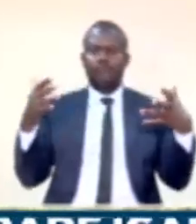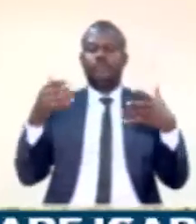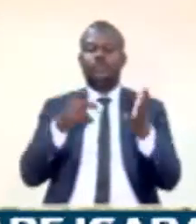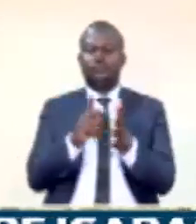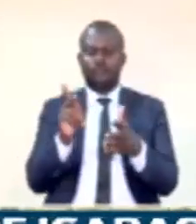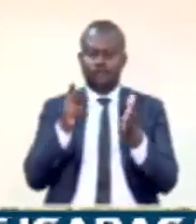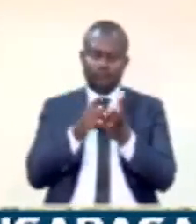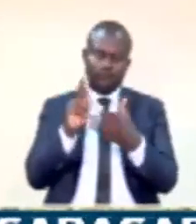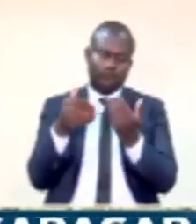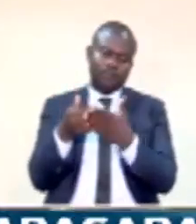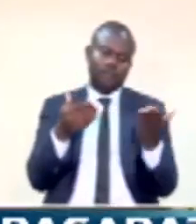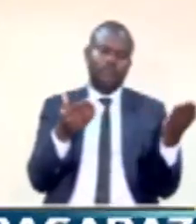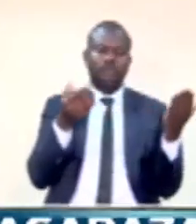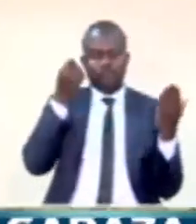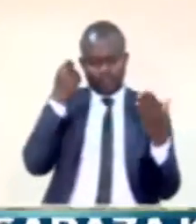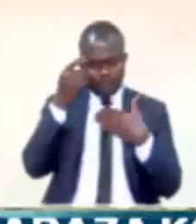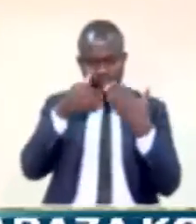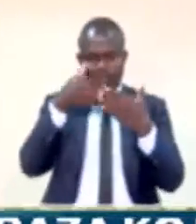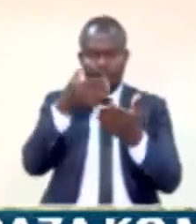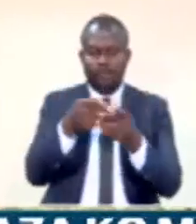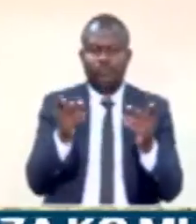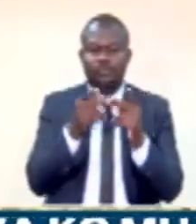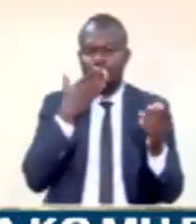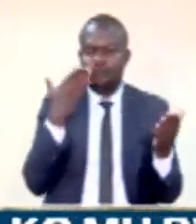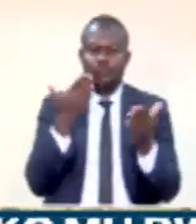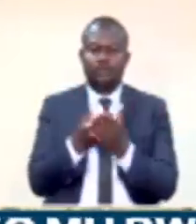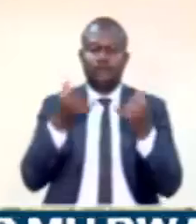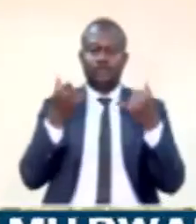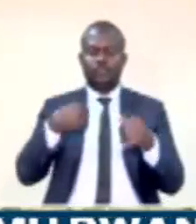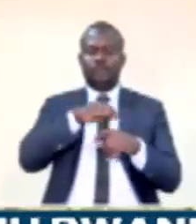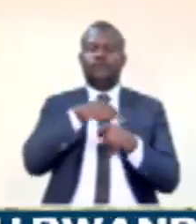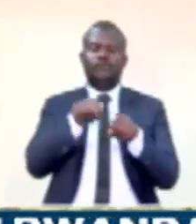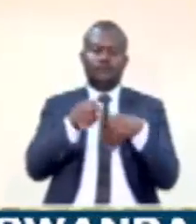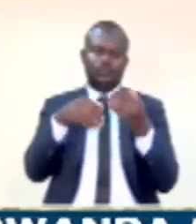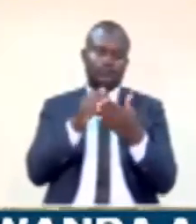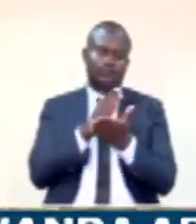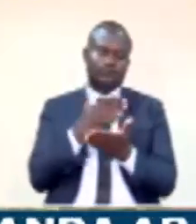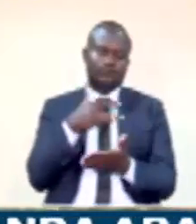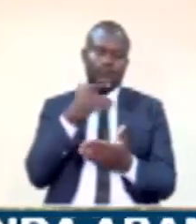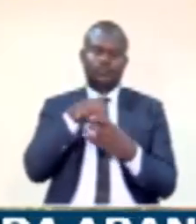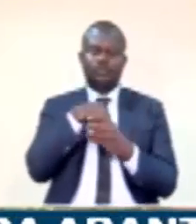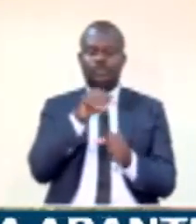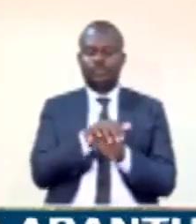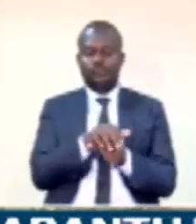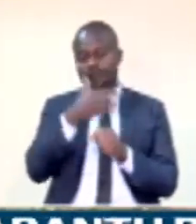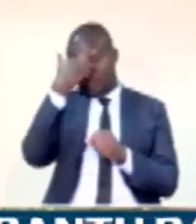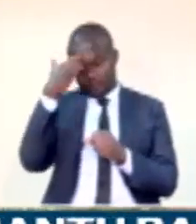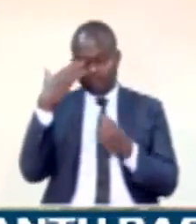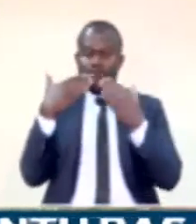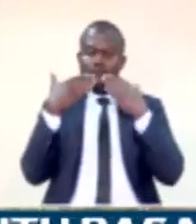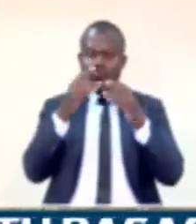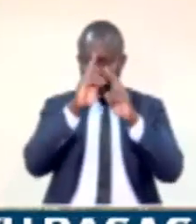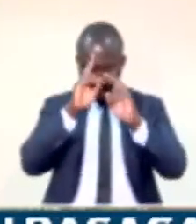bakishyura nkabishyurira ubwo nkabageza ahantu heza. Ubona mu baturage rwose banyumvamo cyane niyo mpamvu nshima Paul